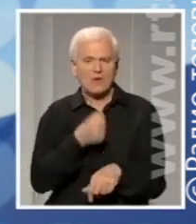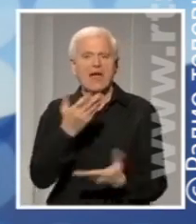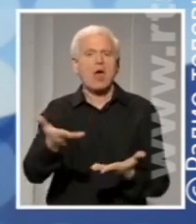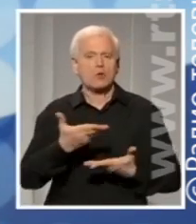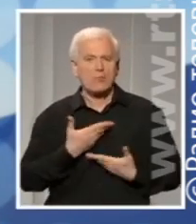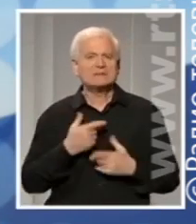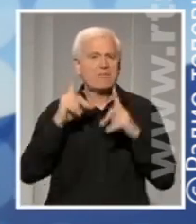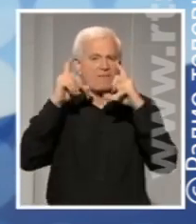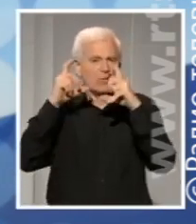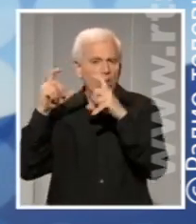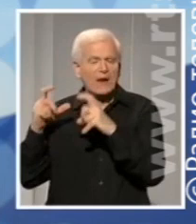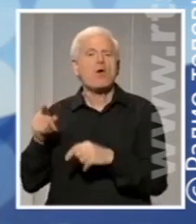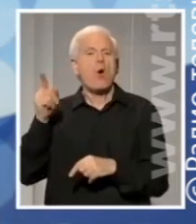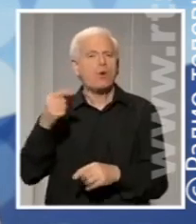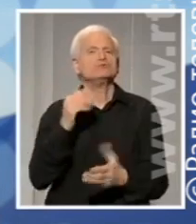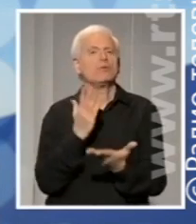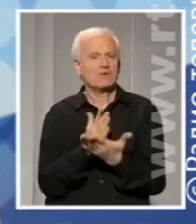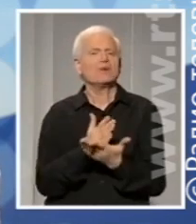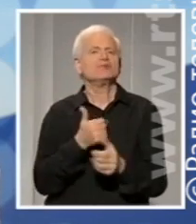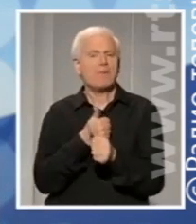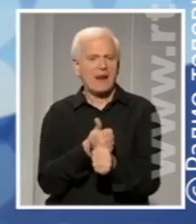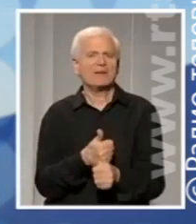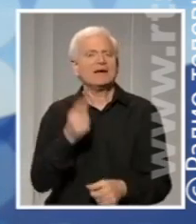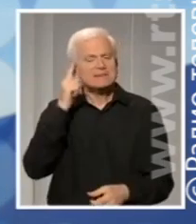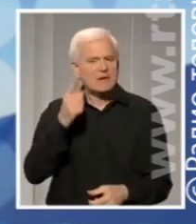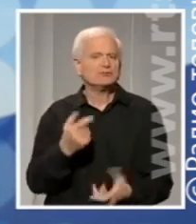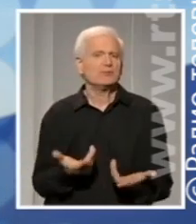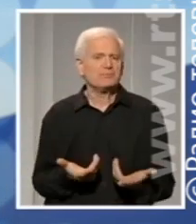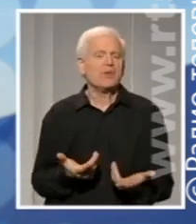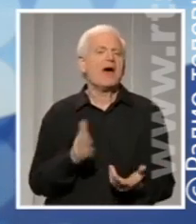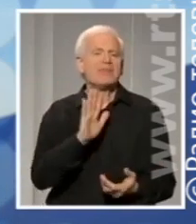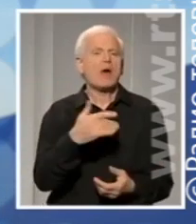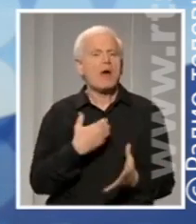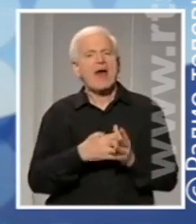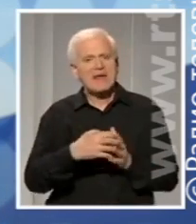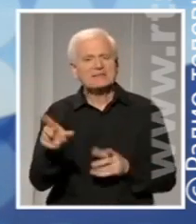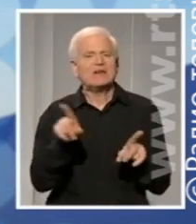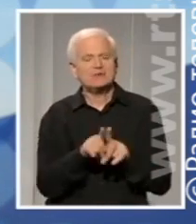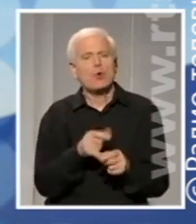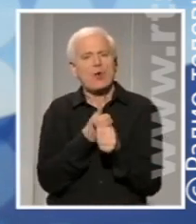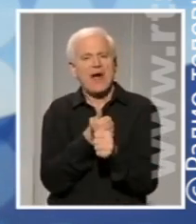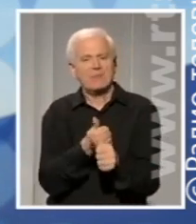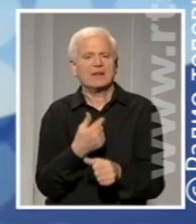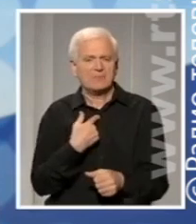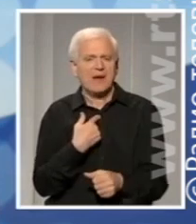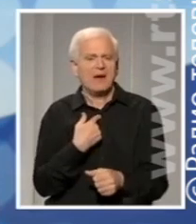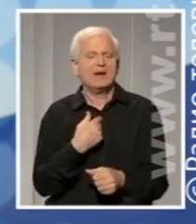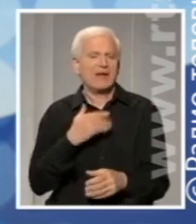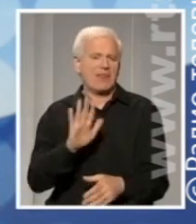sam fotografije da su oni to pratili. Dakle, tako ću i nastaviti da radim.